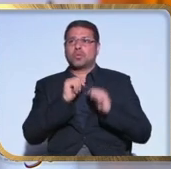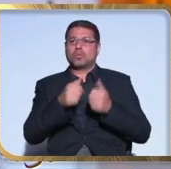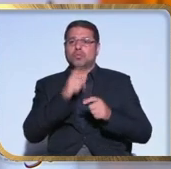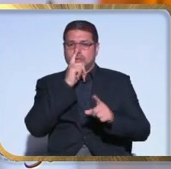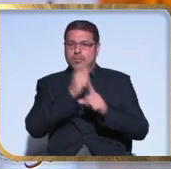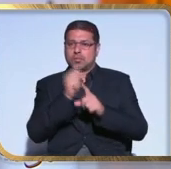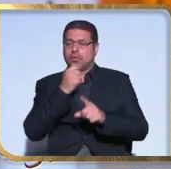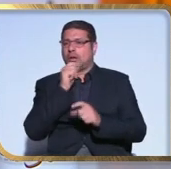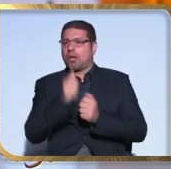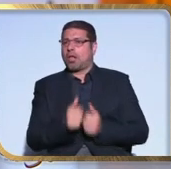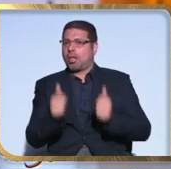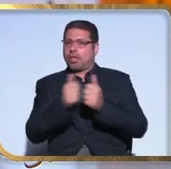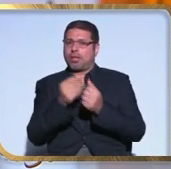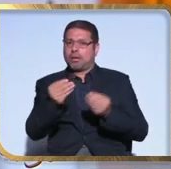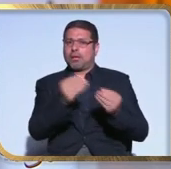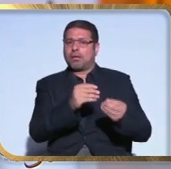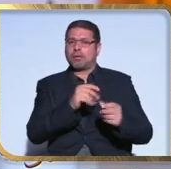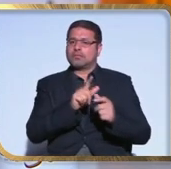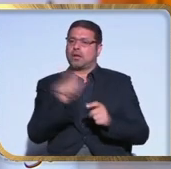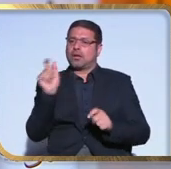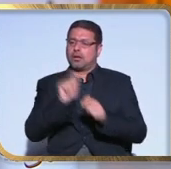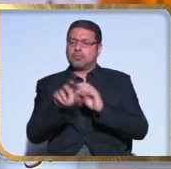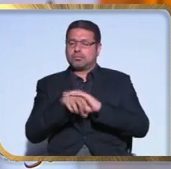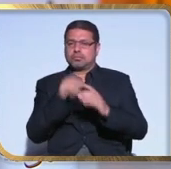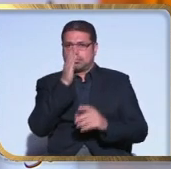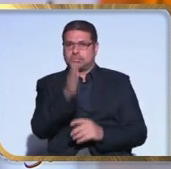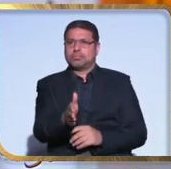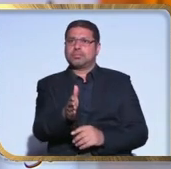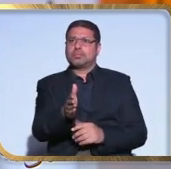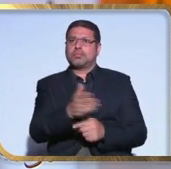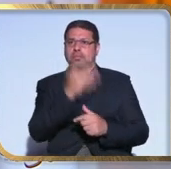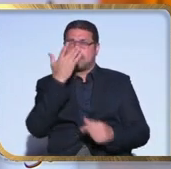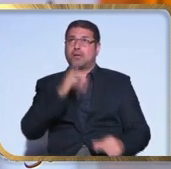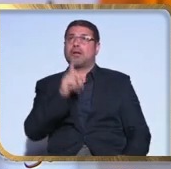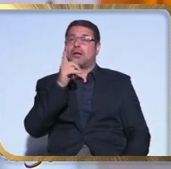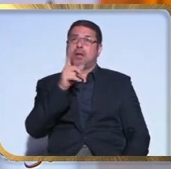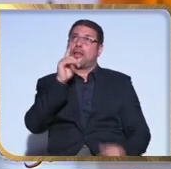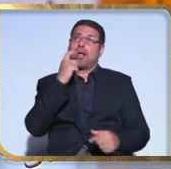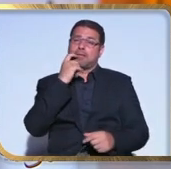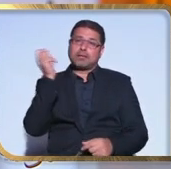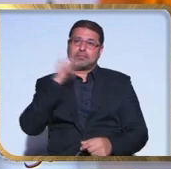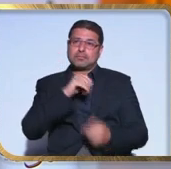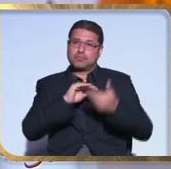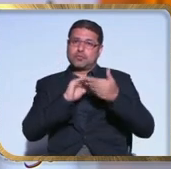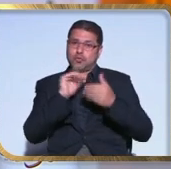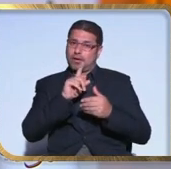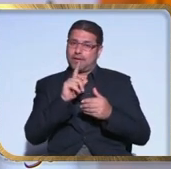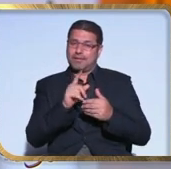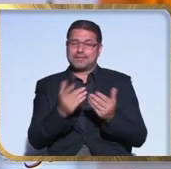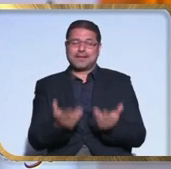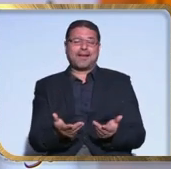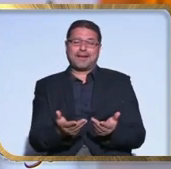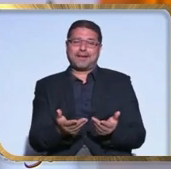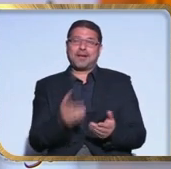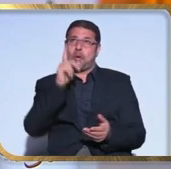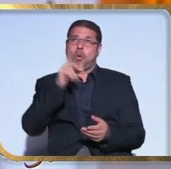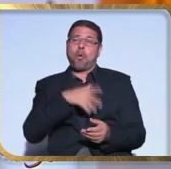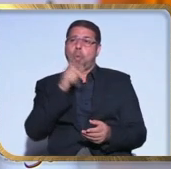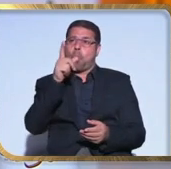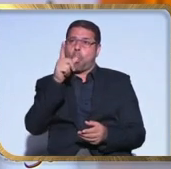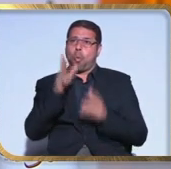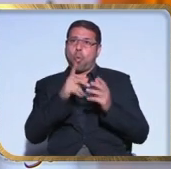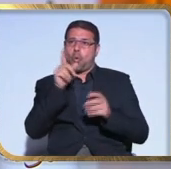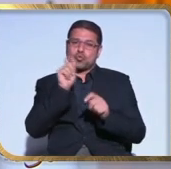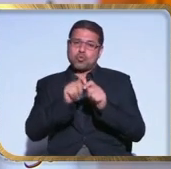المظالم الى اهلها وقام بتصحيح مساره في طريقه الى مولاه كيف لا يتوب الله سبحانه وتعالى عليه وهو